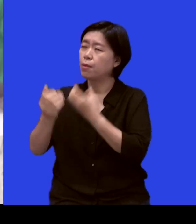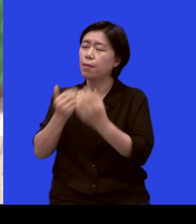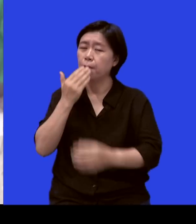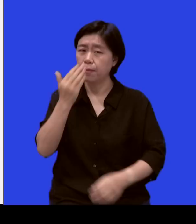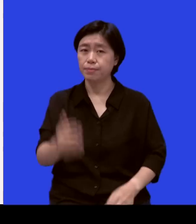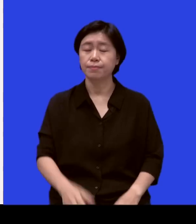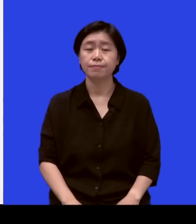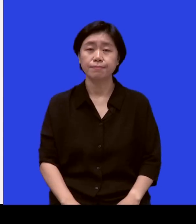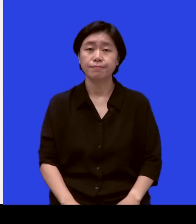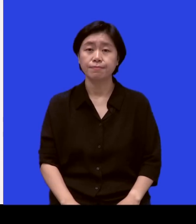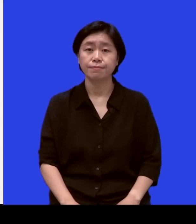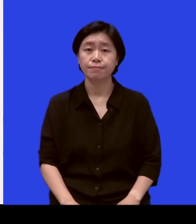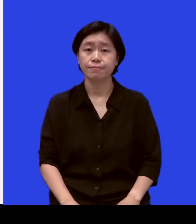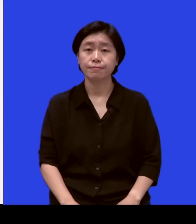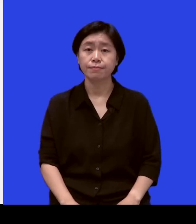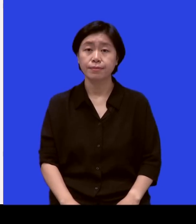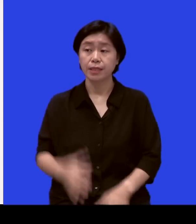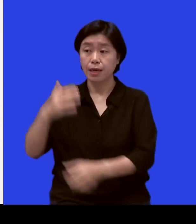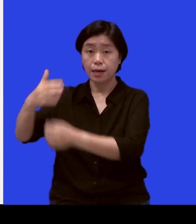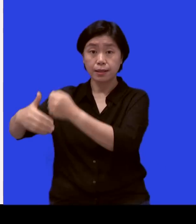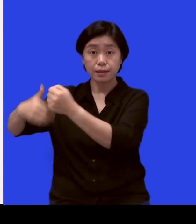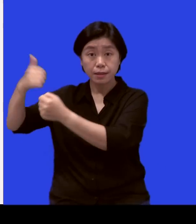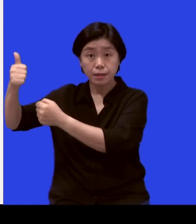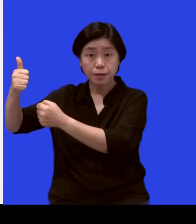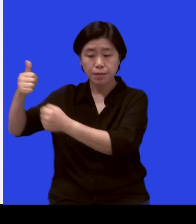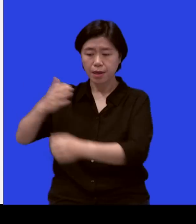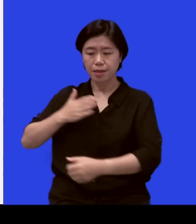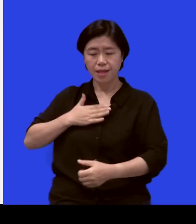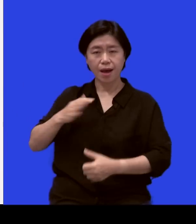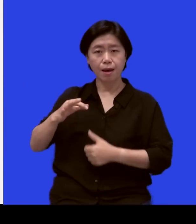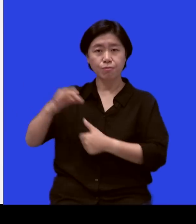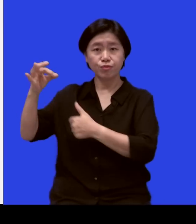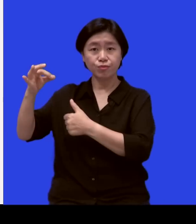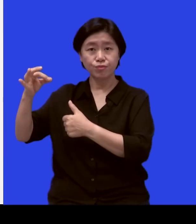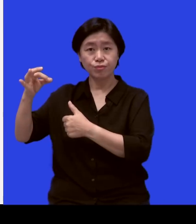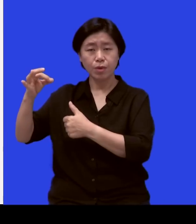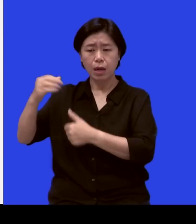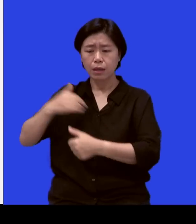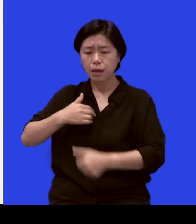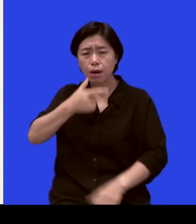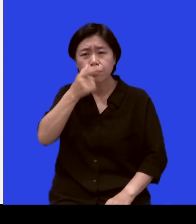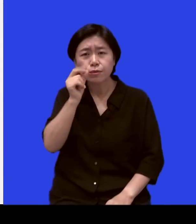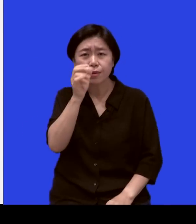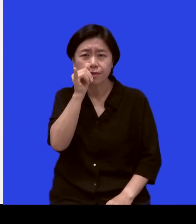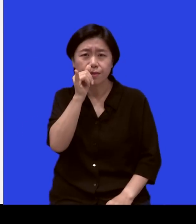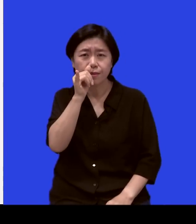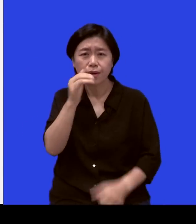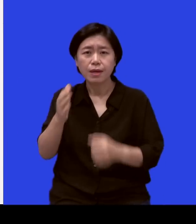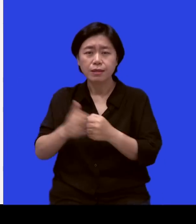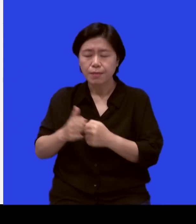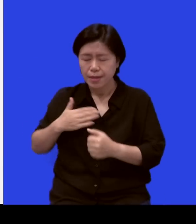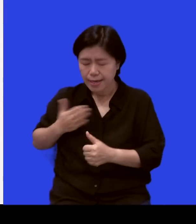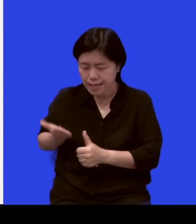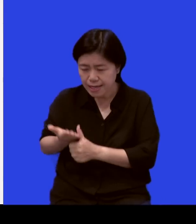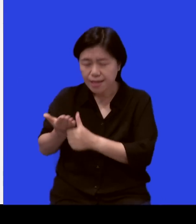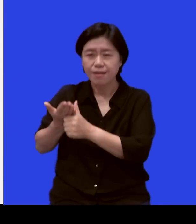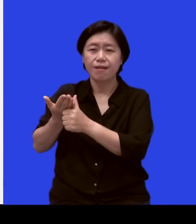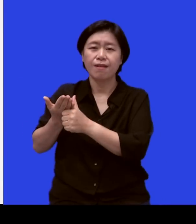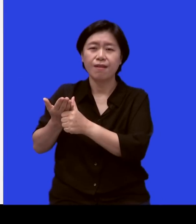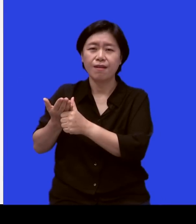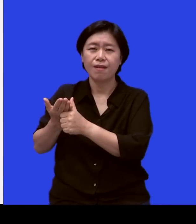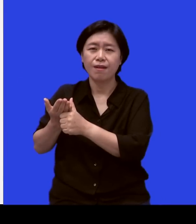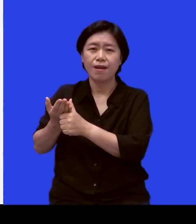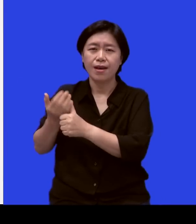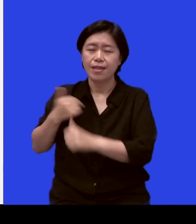뭐냐면은 하나님 택하셨으면 부족해도 키워가면서 연단을 시켜가면서도 이루신다. 이제 그런